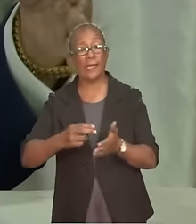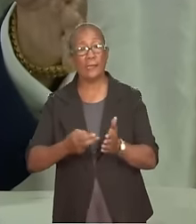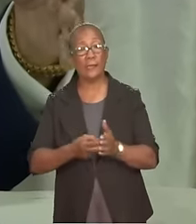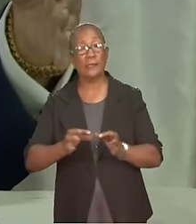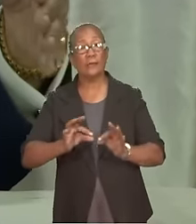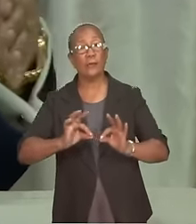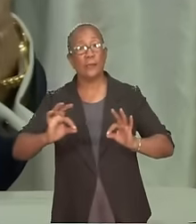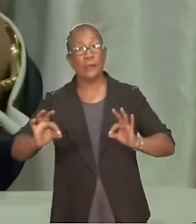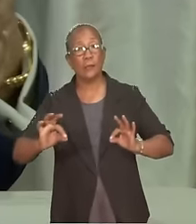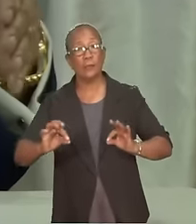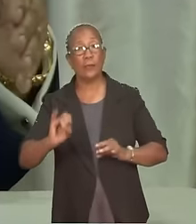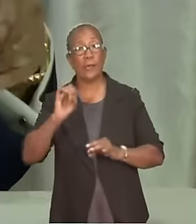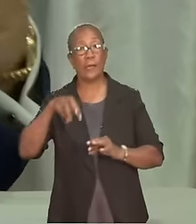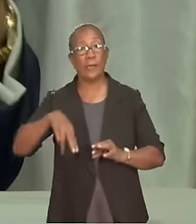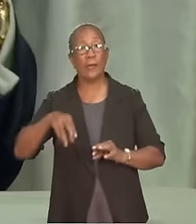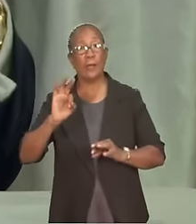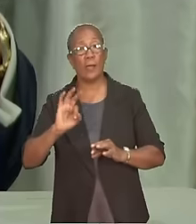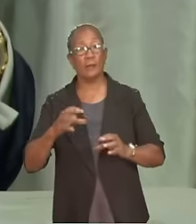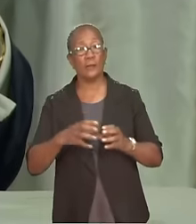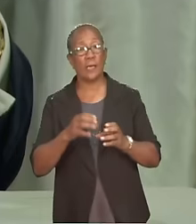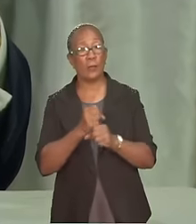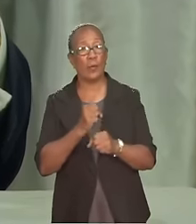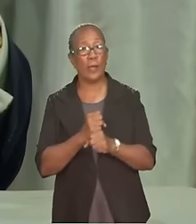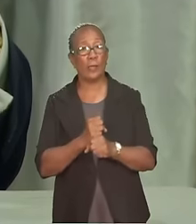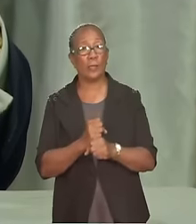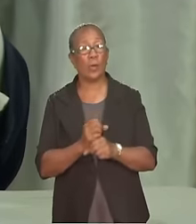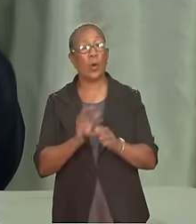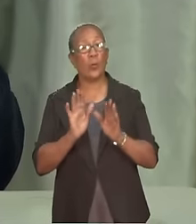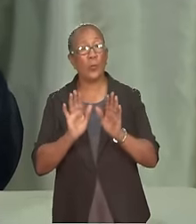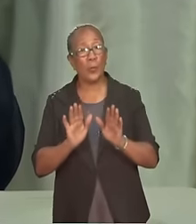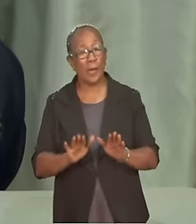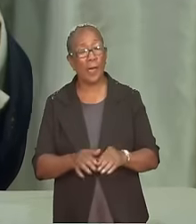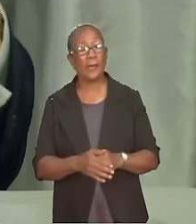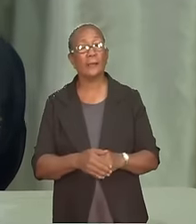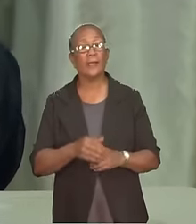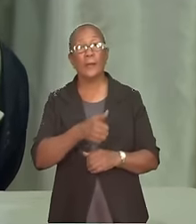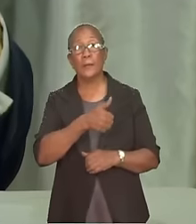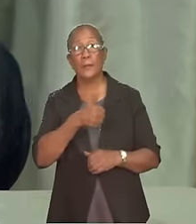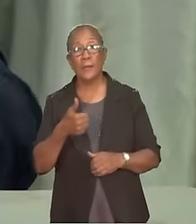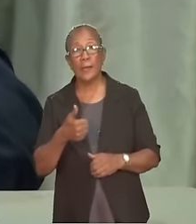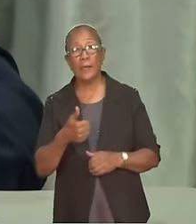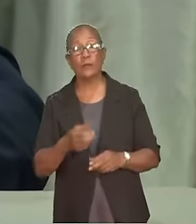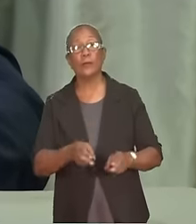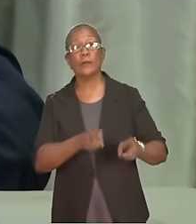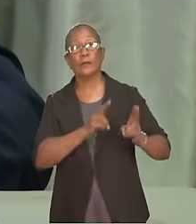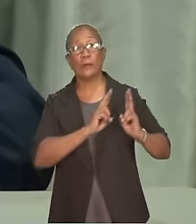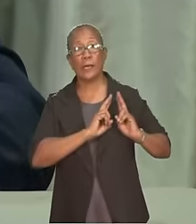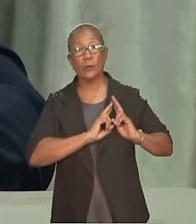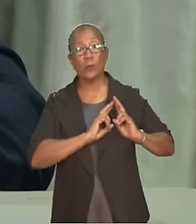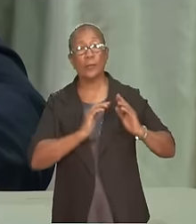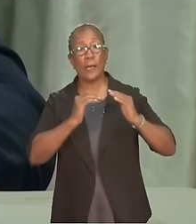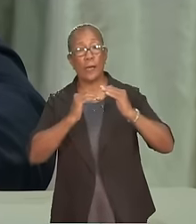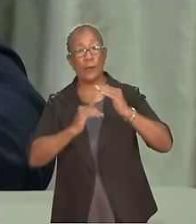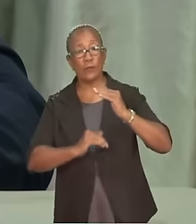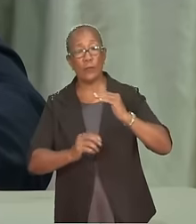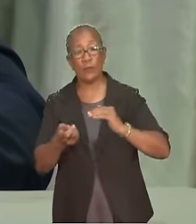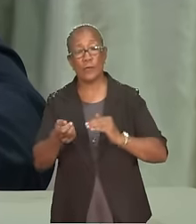geweest voor de IMF-samenwerking tot maart. Meer voor een goede verantwoorde afbouw van de